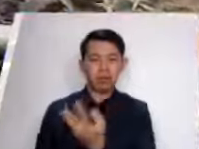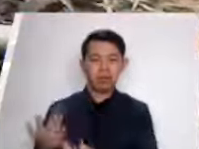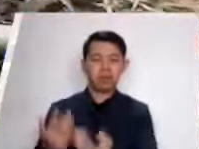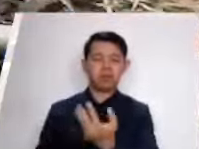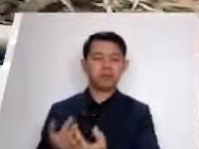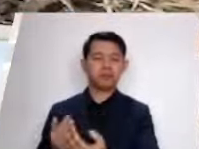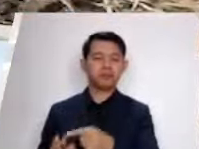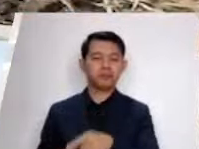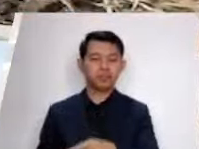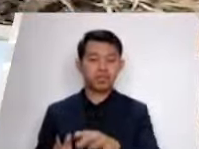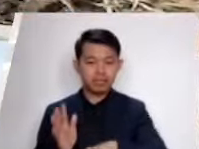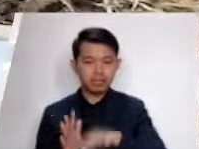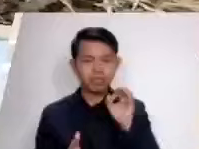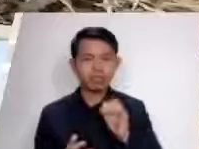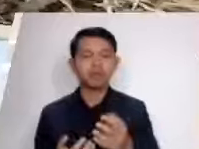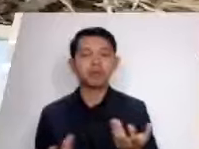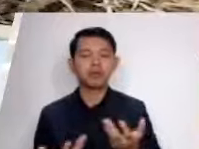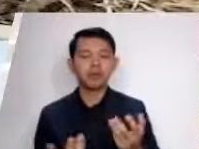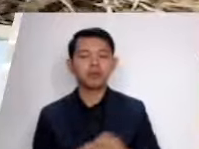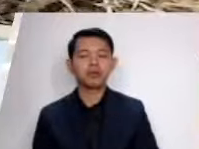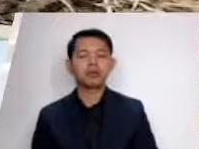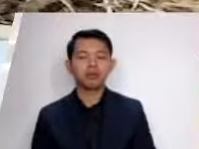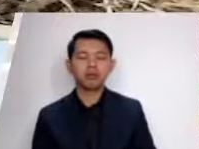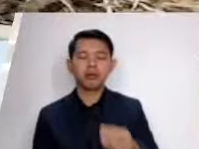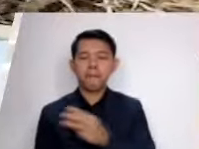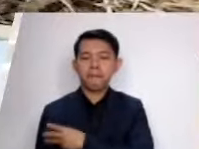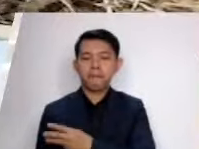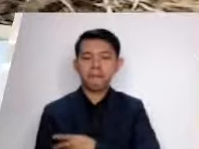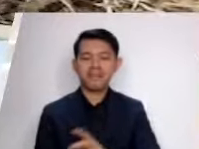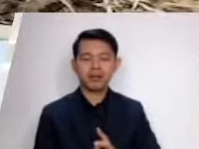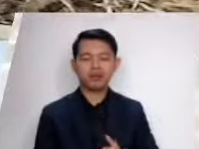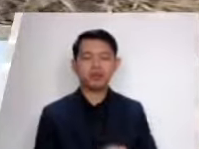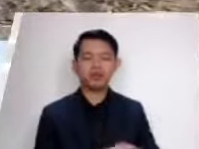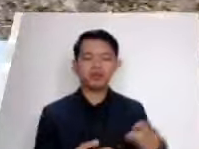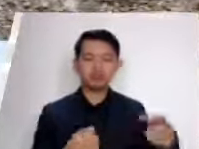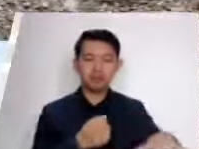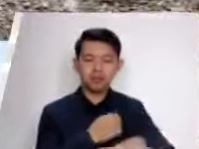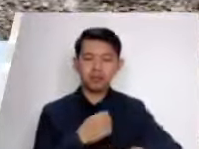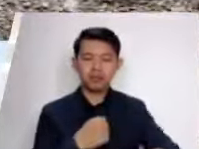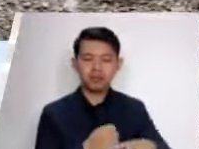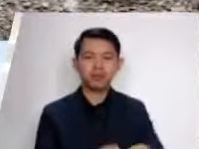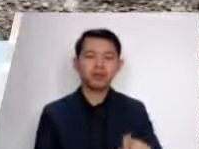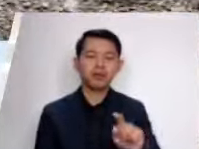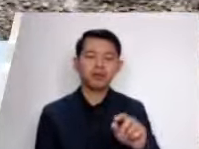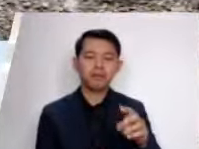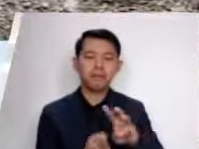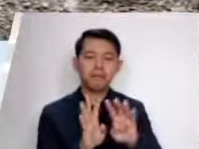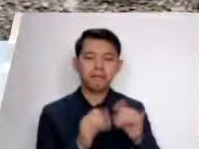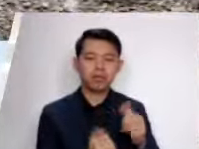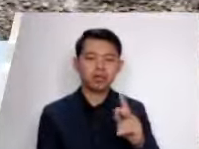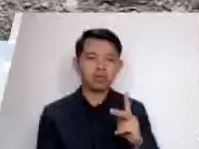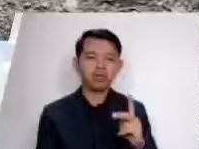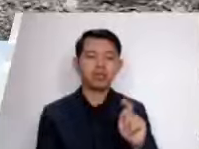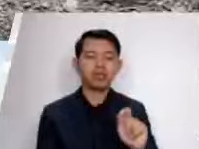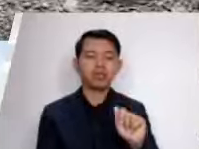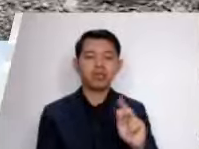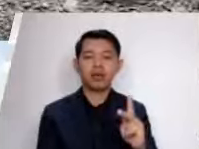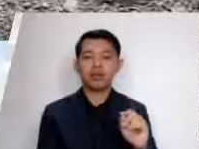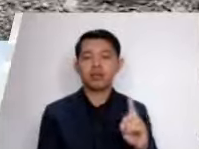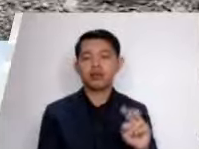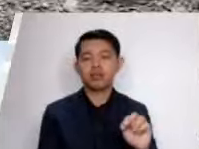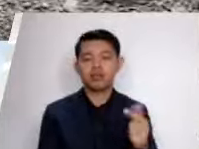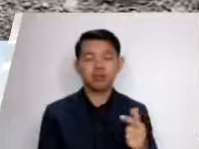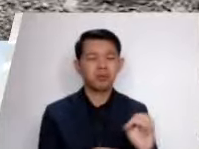sa 2 marijuana plantation sa Sitio Bana sa Barangay Takadang. Walang naresto sa operasyon. Magsasagawa naman daw ng